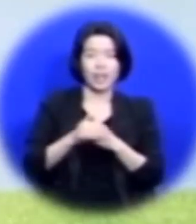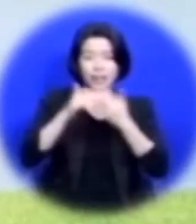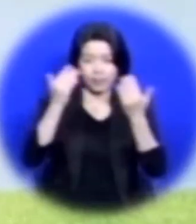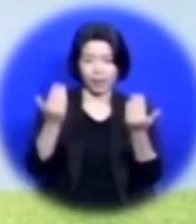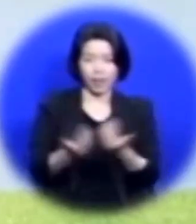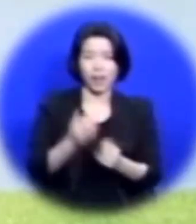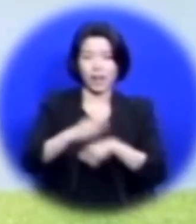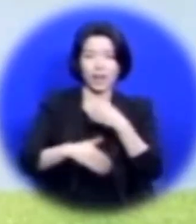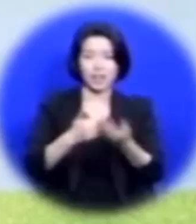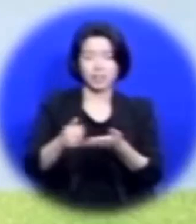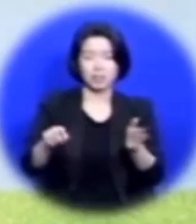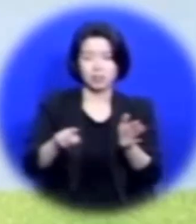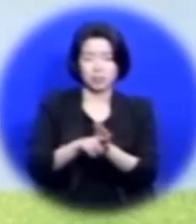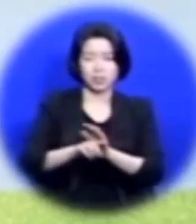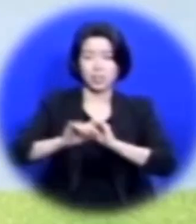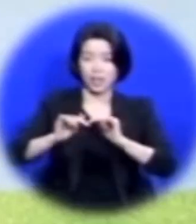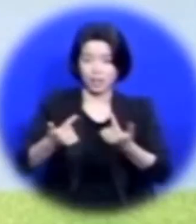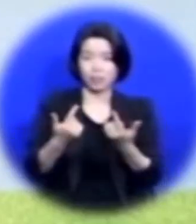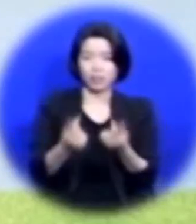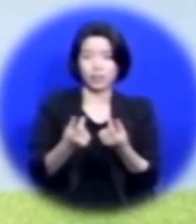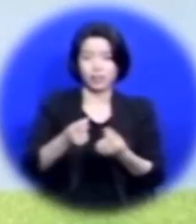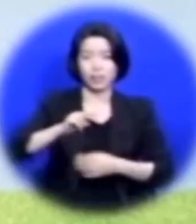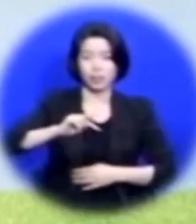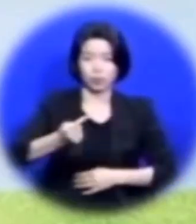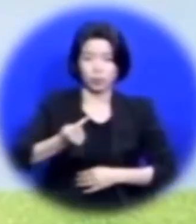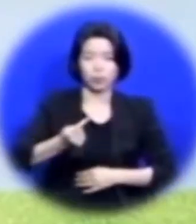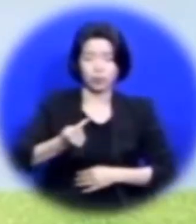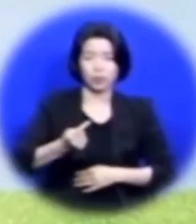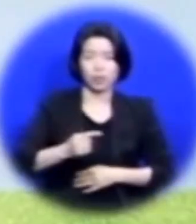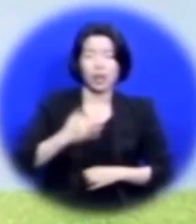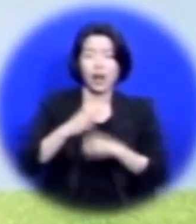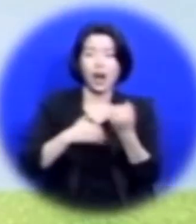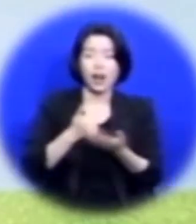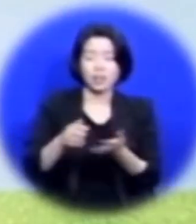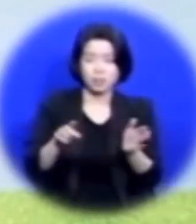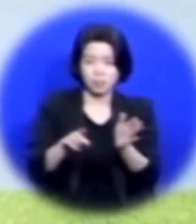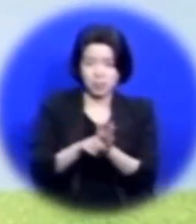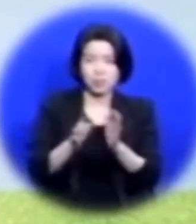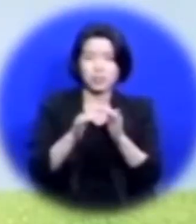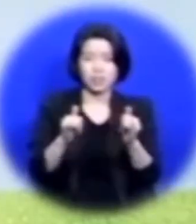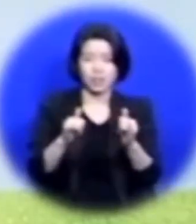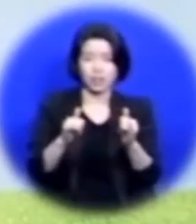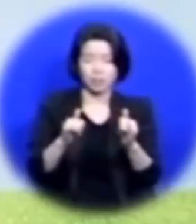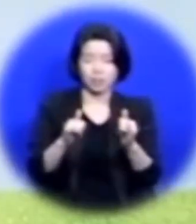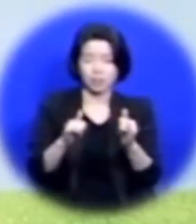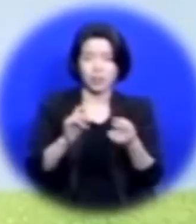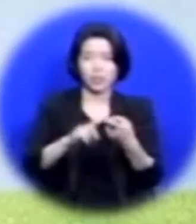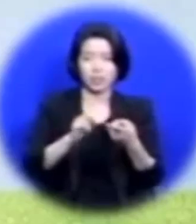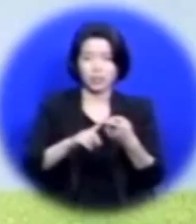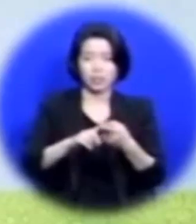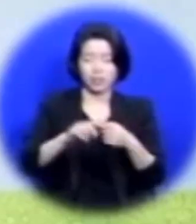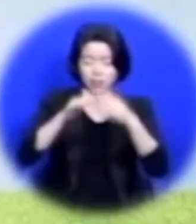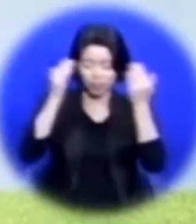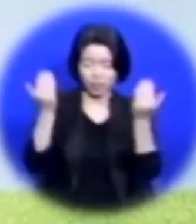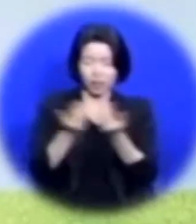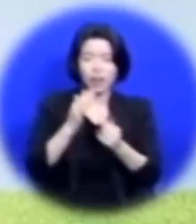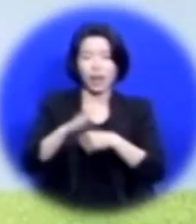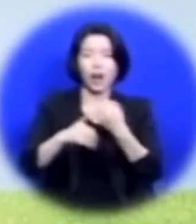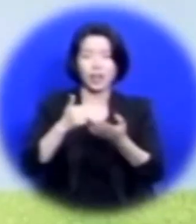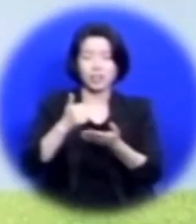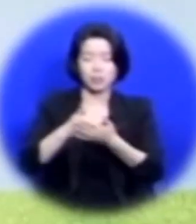다 하나님을 안 믿는 거 가사도 하나님을 믿는 사람들을 하나님이다 남겨 두셨다 는 것도